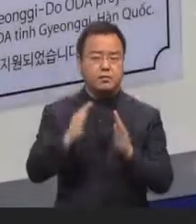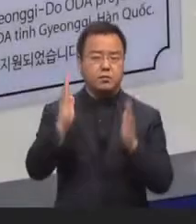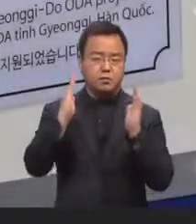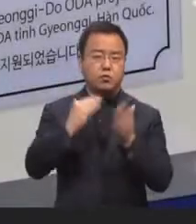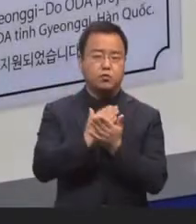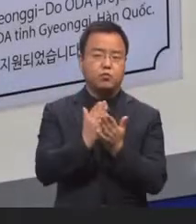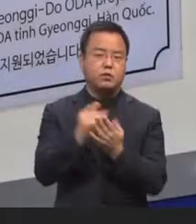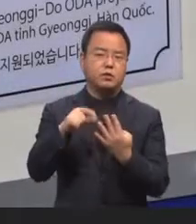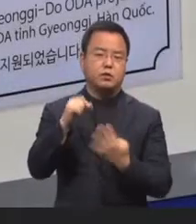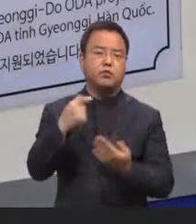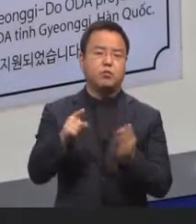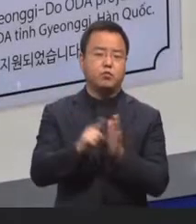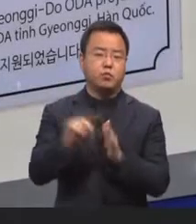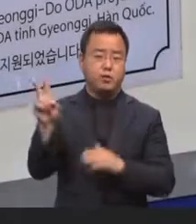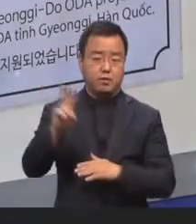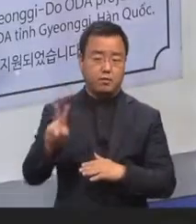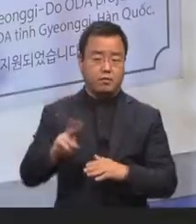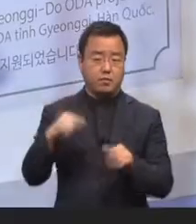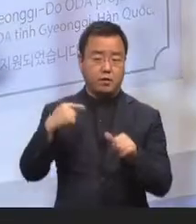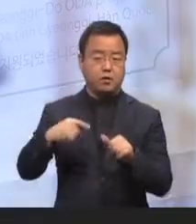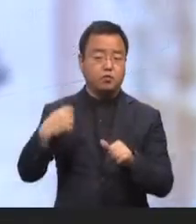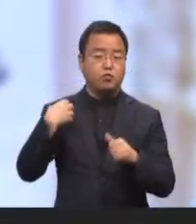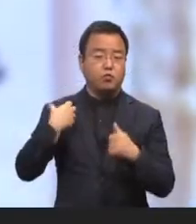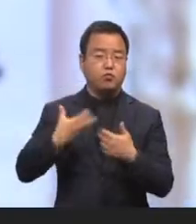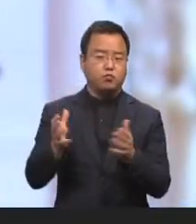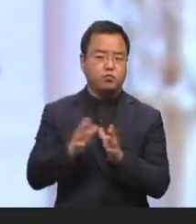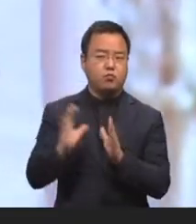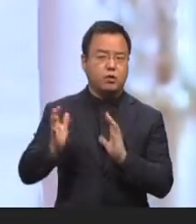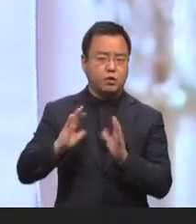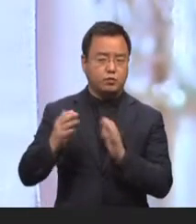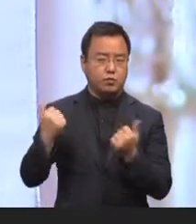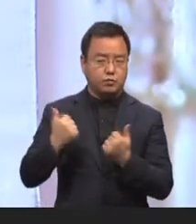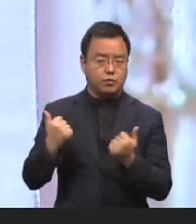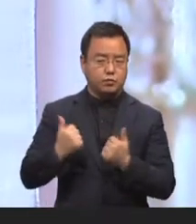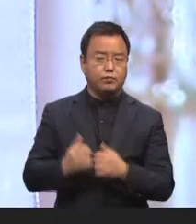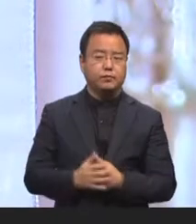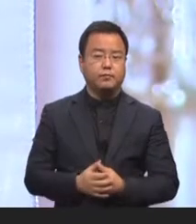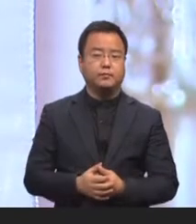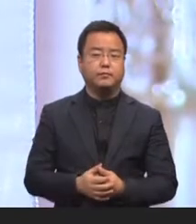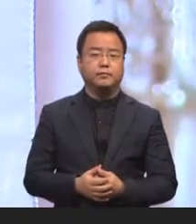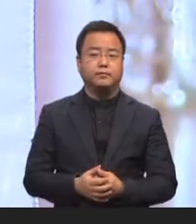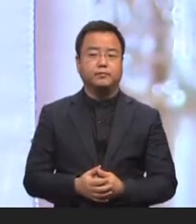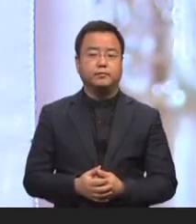베트남 교육 당국과 긴밀히 협조할 계획입니다. EBS 뉴스 이상미입니다.